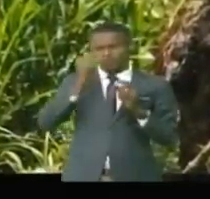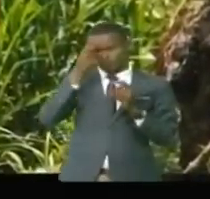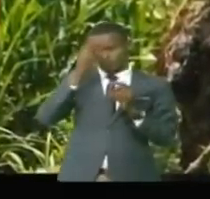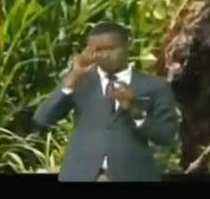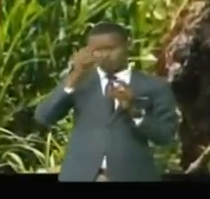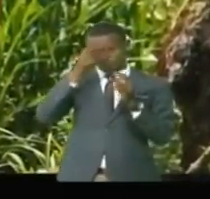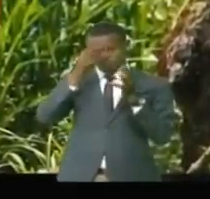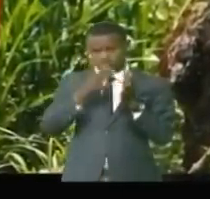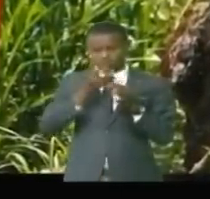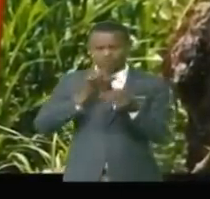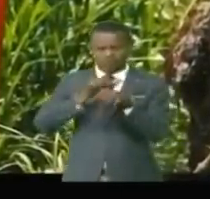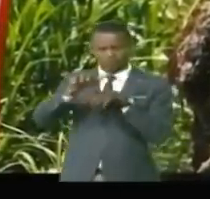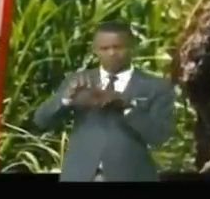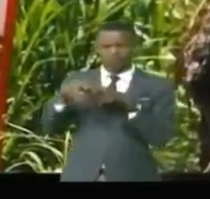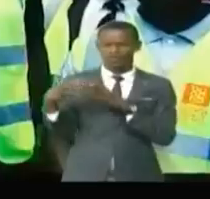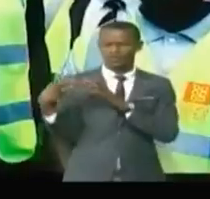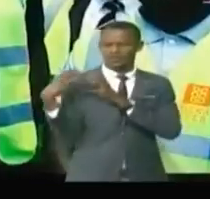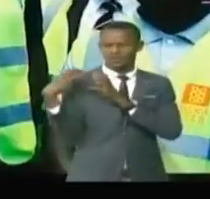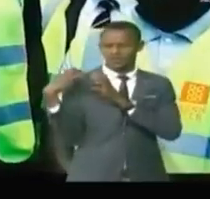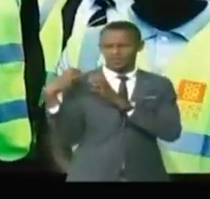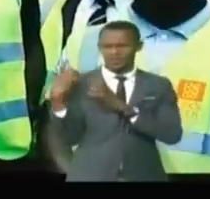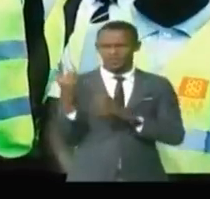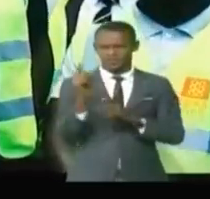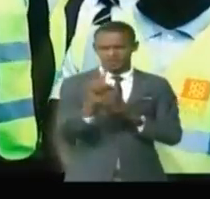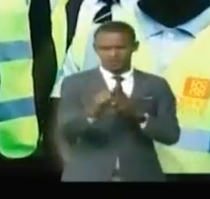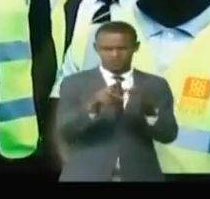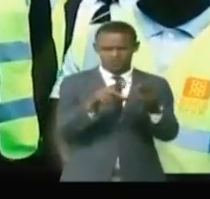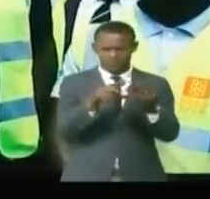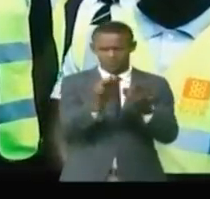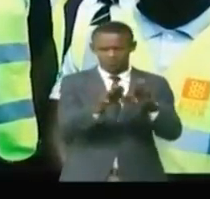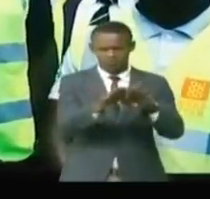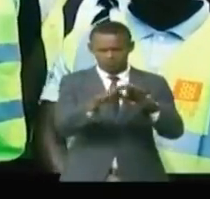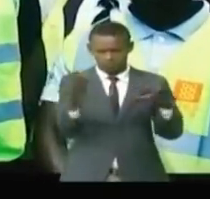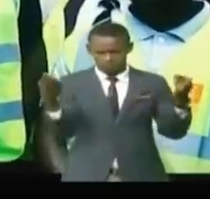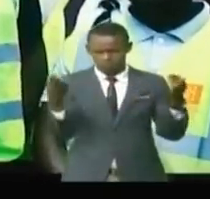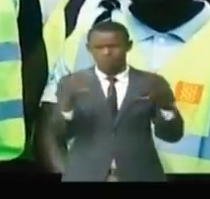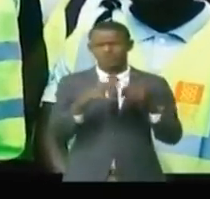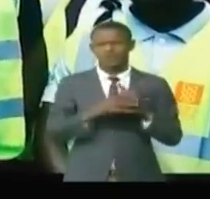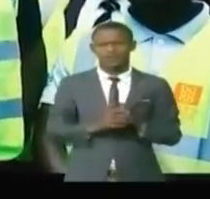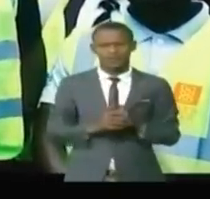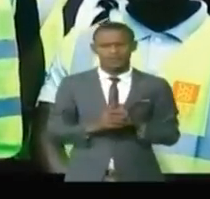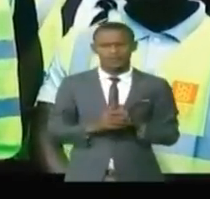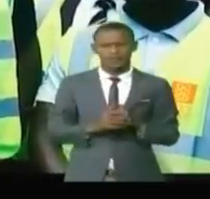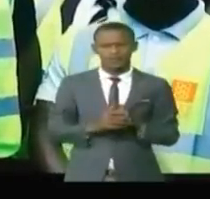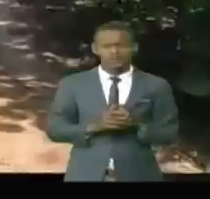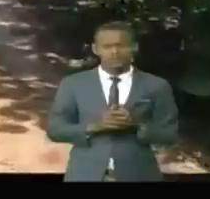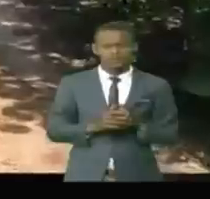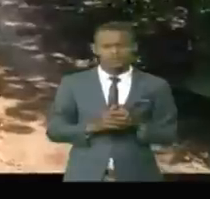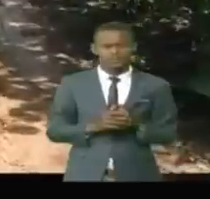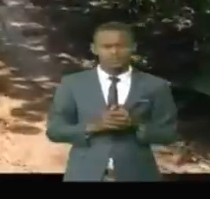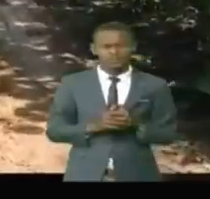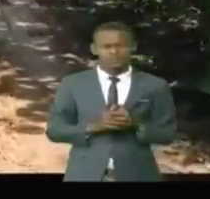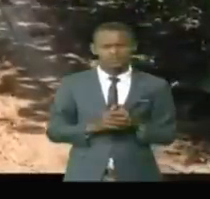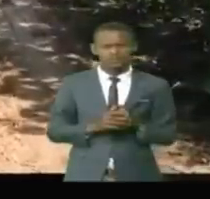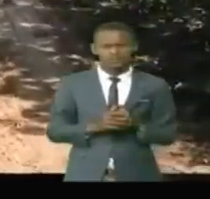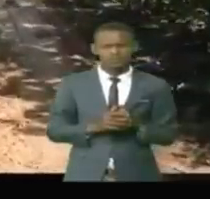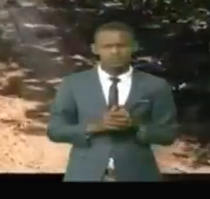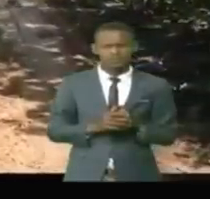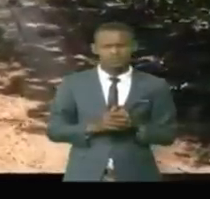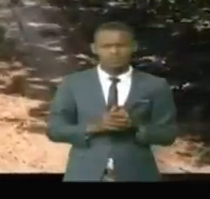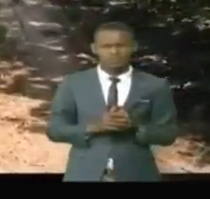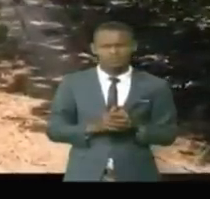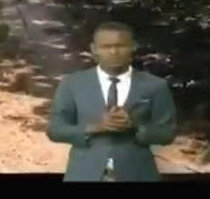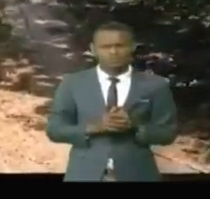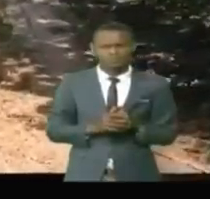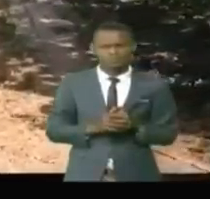Nord Kivu, qui doit adopter la politique du maintien des transports routiers par la destination des attributs. Cependant, les besoins restent